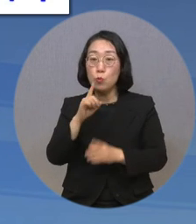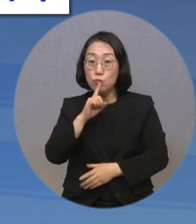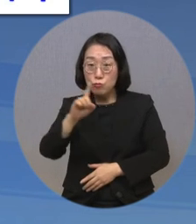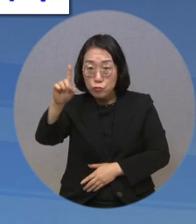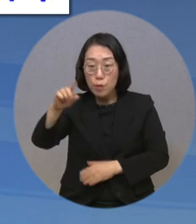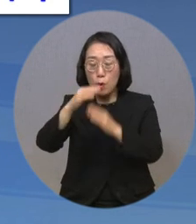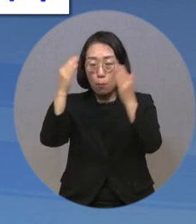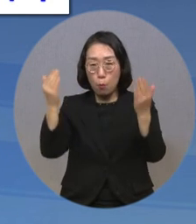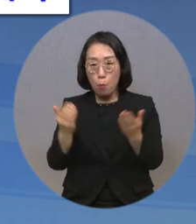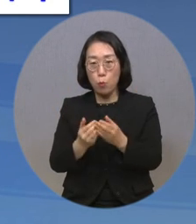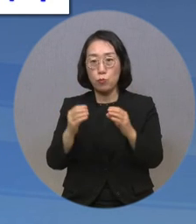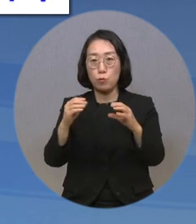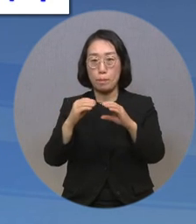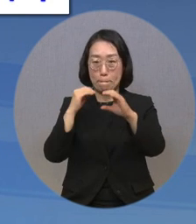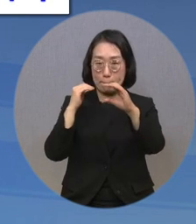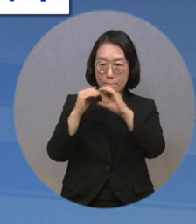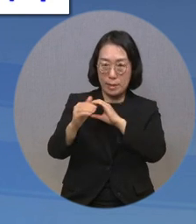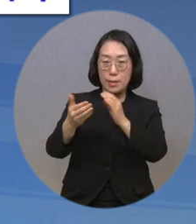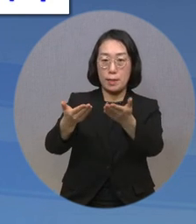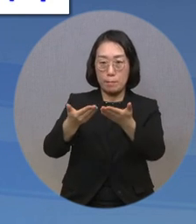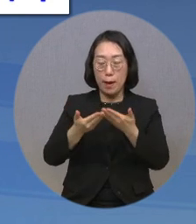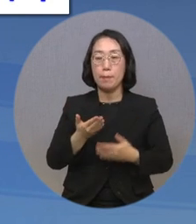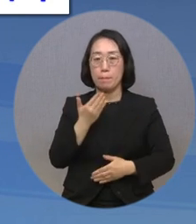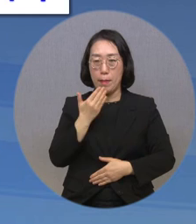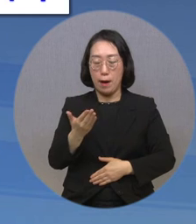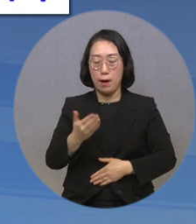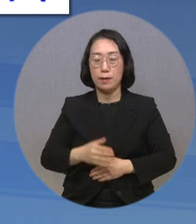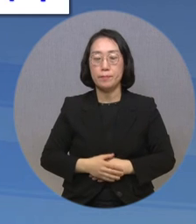누구나 전자우편으로 받아볼 수 있습니다.